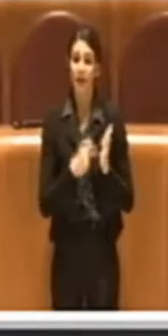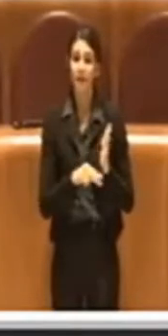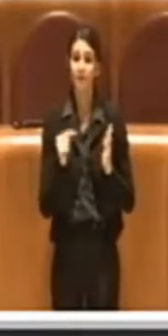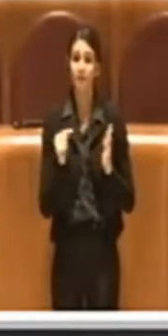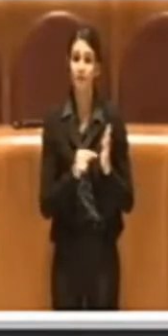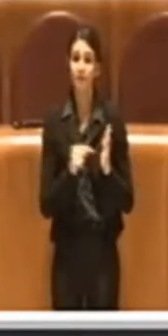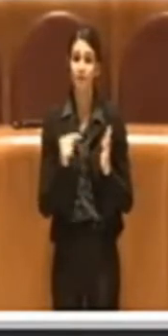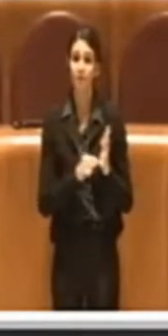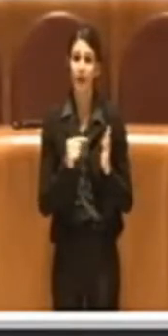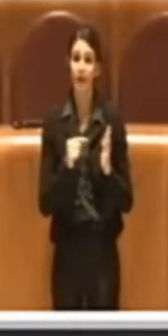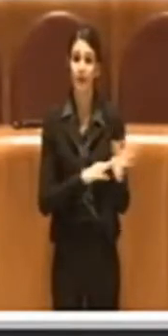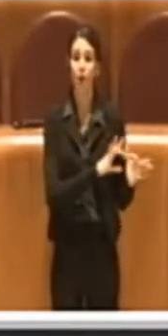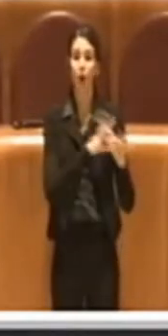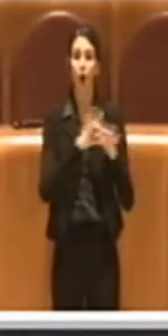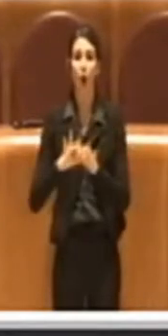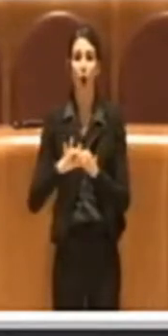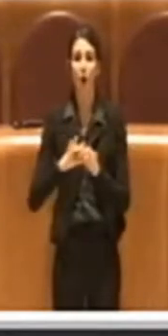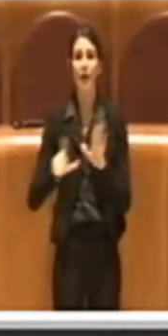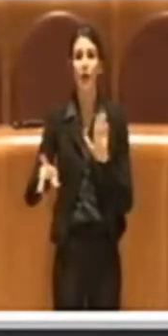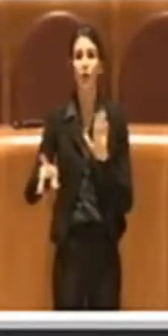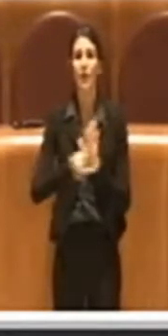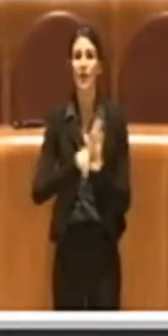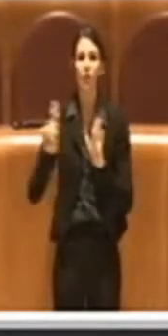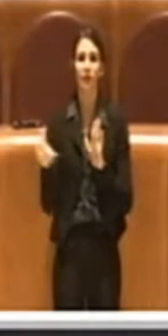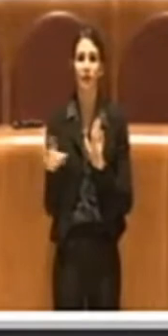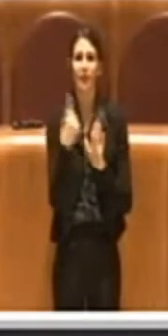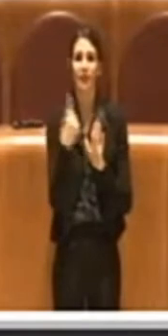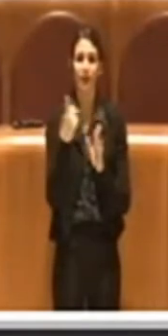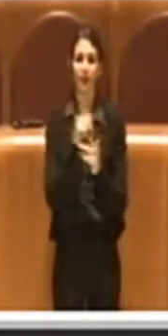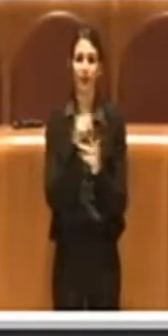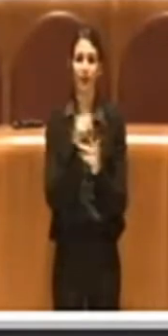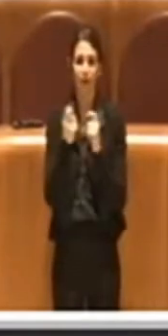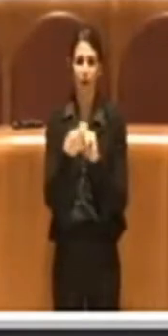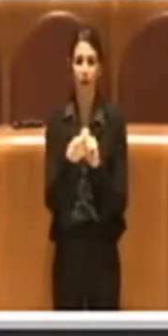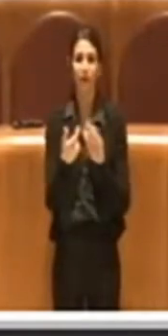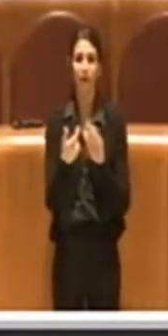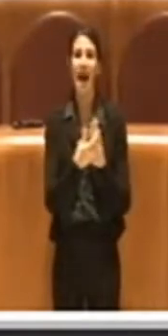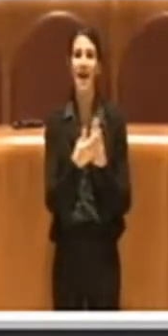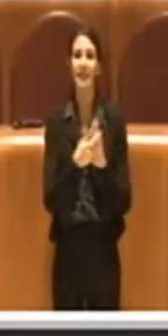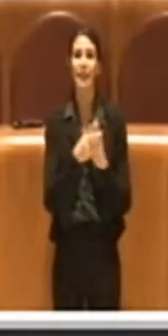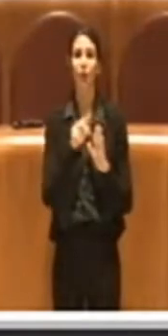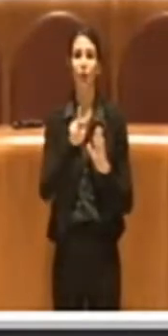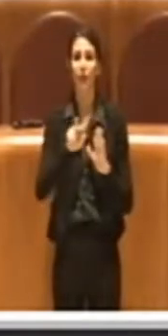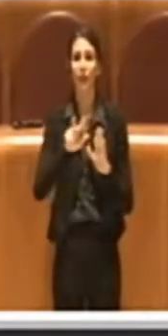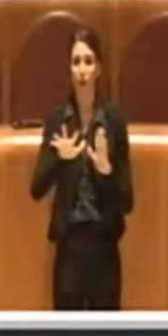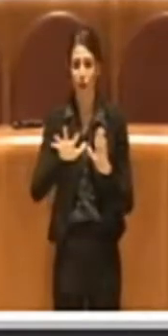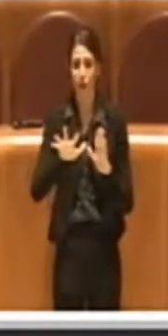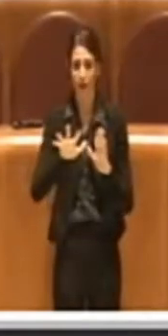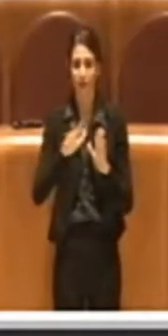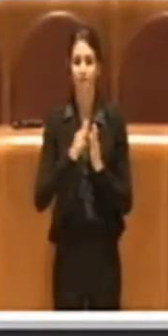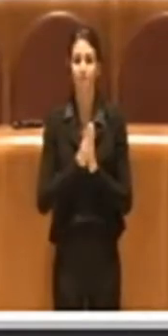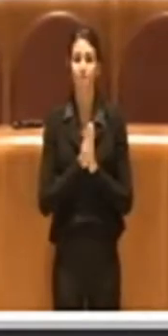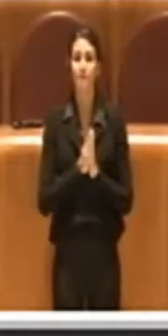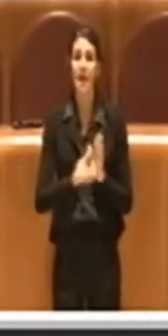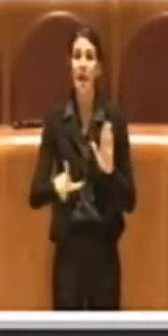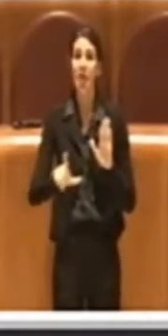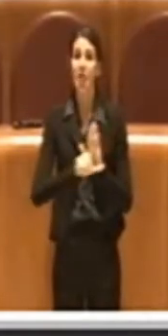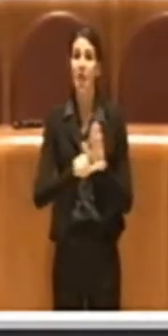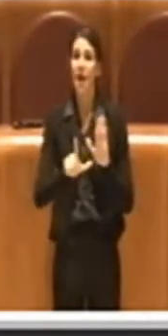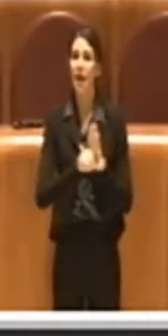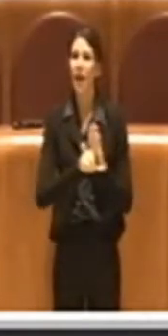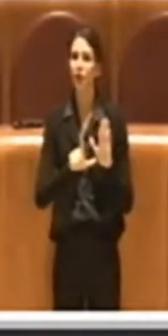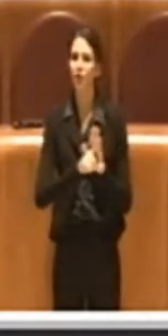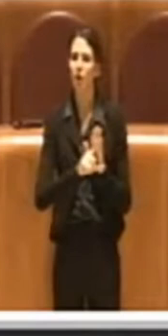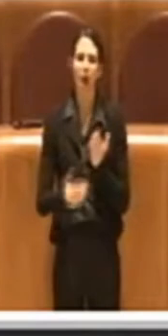successivi che andrà a modificare quella che era la norma straordinaria, parte della modifica dell'articolo 25. La norma è stata completamente